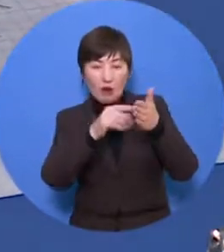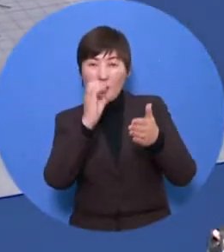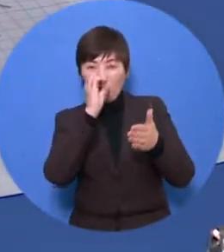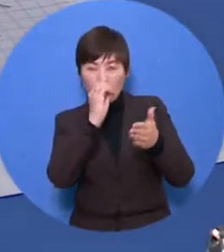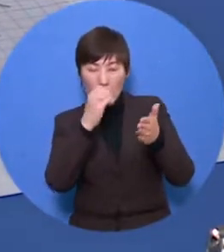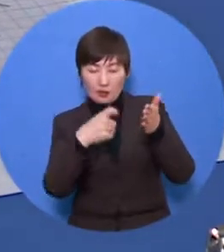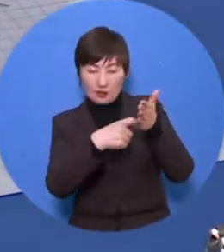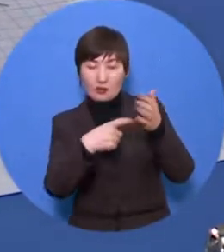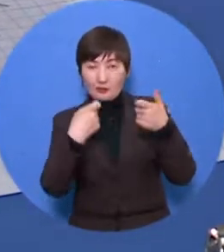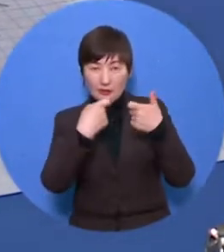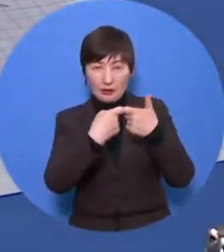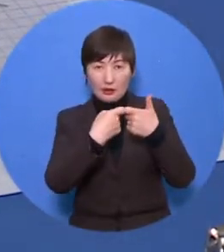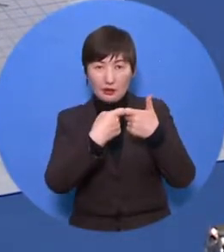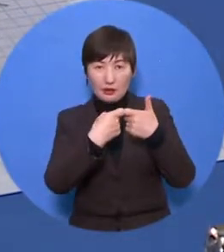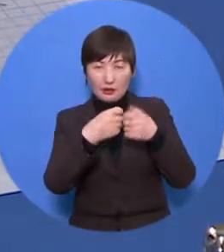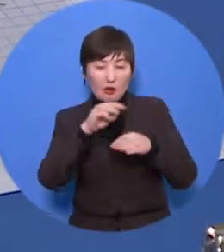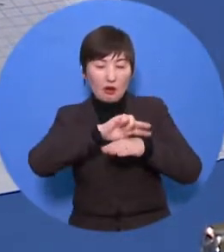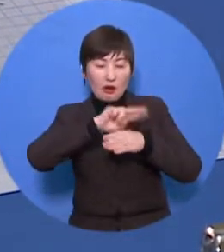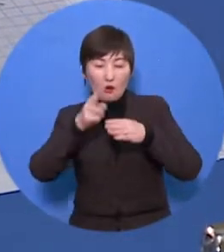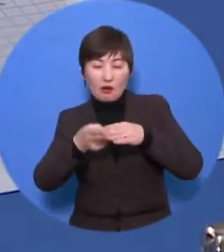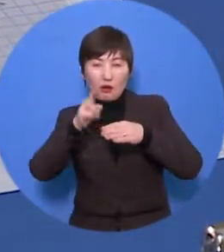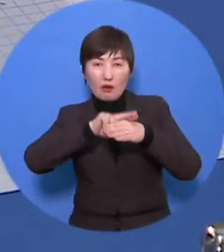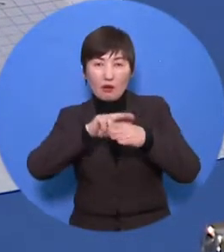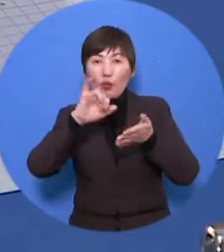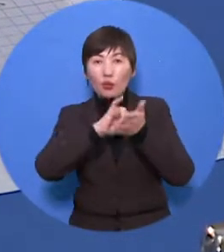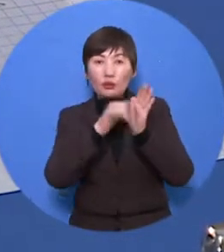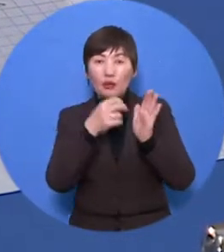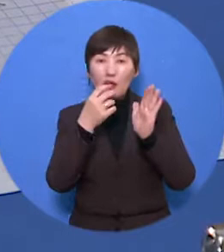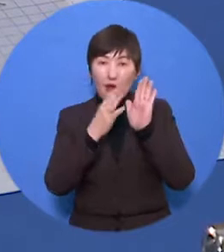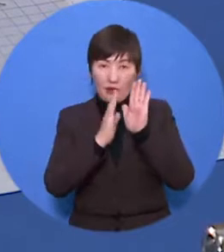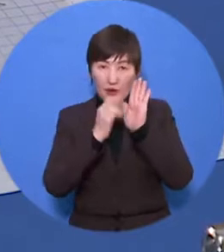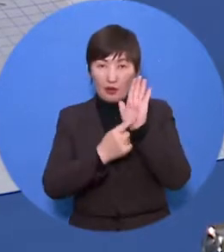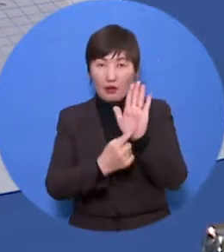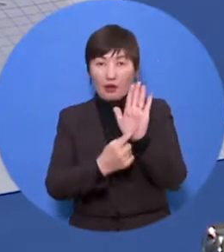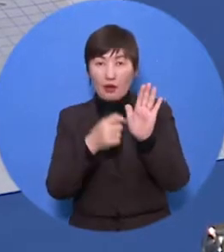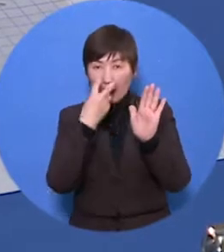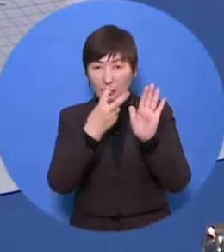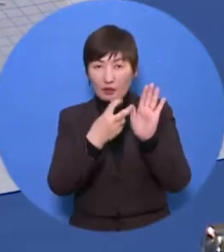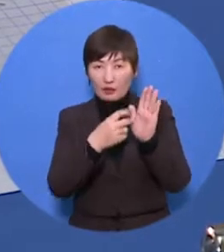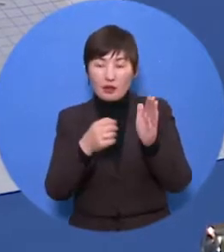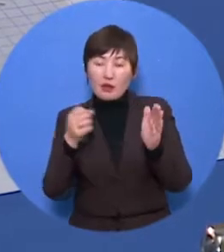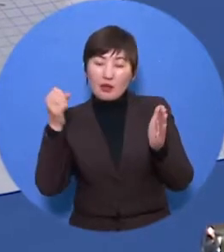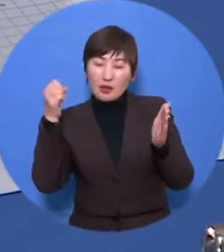За ингээд та нар өнцөг хэмжигчийн утгыг анхааралтай хараад гэрэл байх зүй тогтлыг